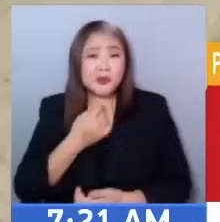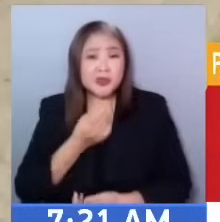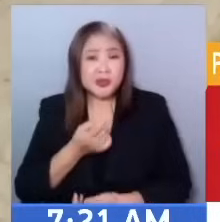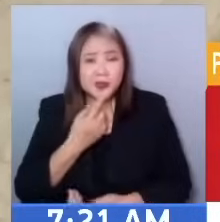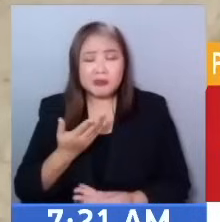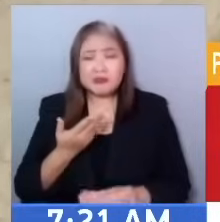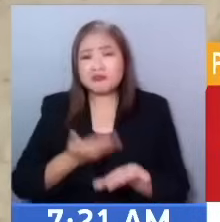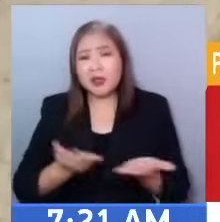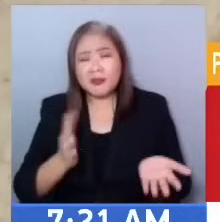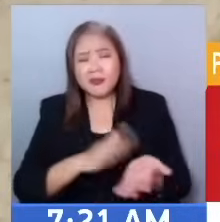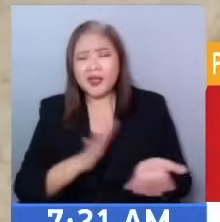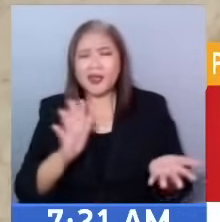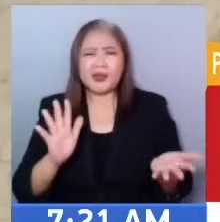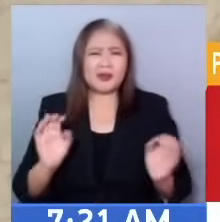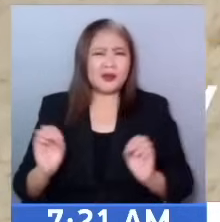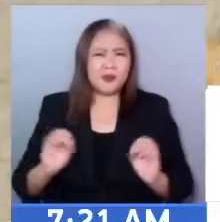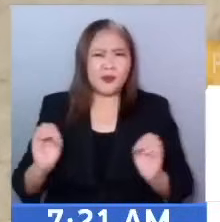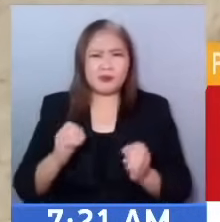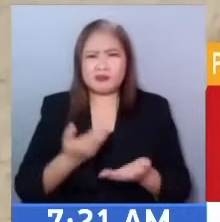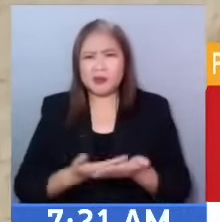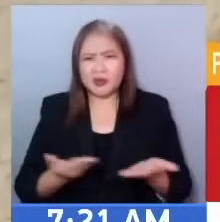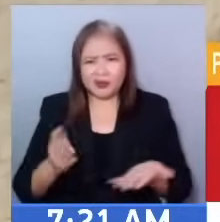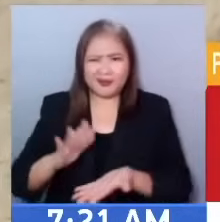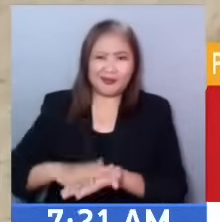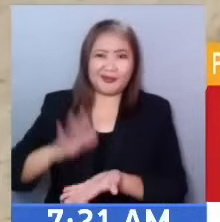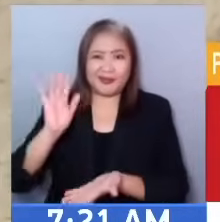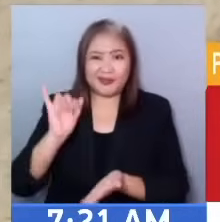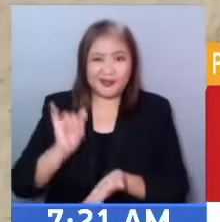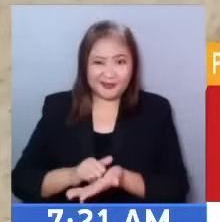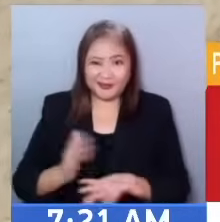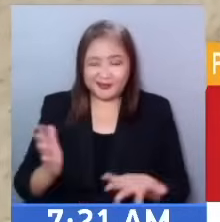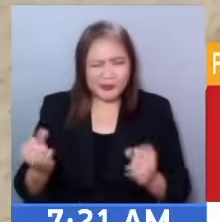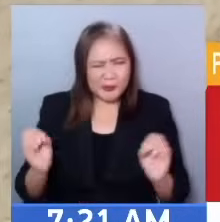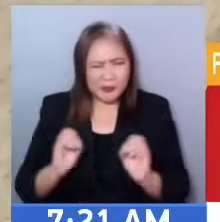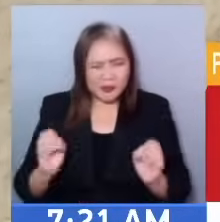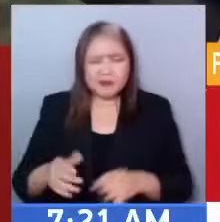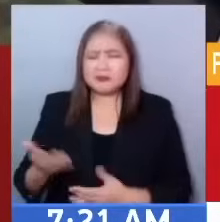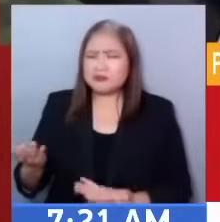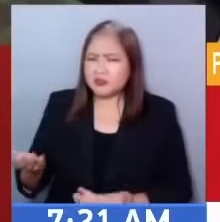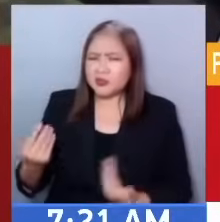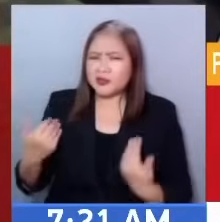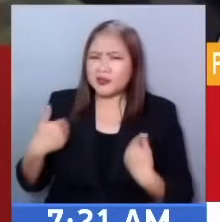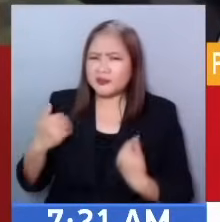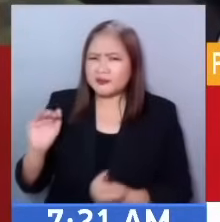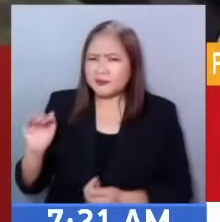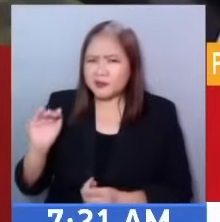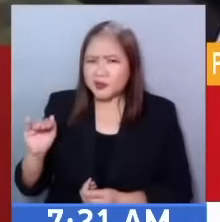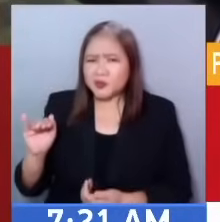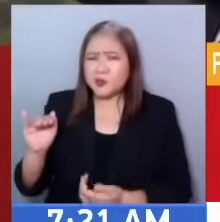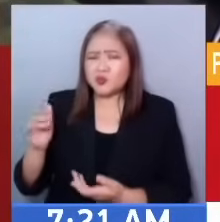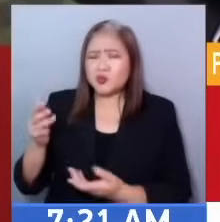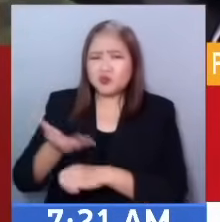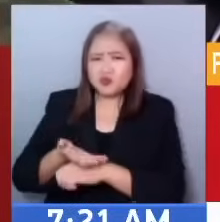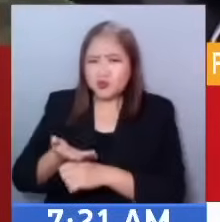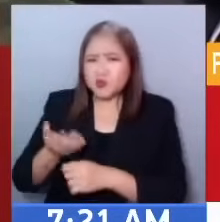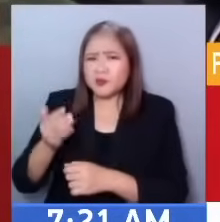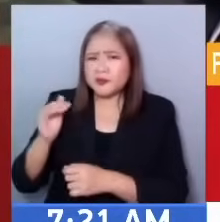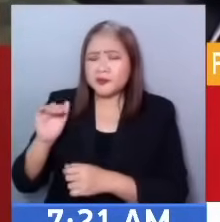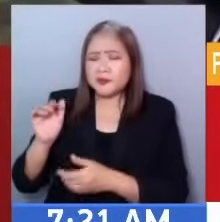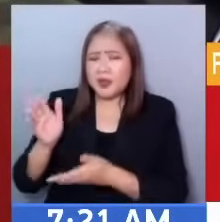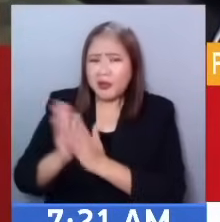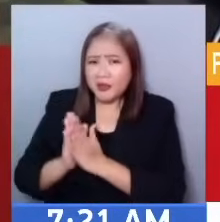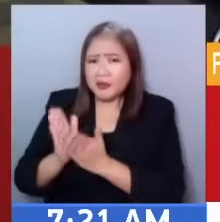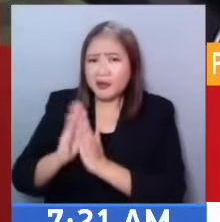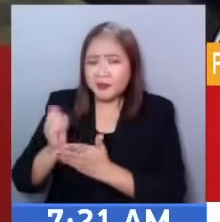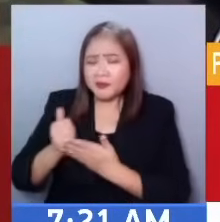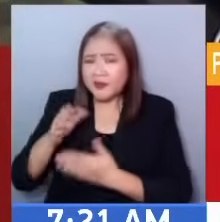Wala naman bumihil ng ganung kamahal eh. Mm-hmm. May panawagan po yung sektor ng magsasaka pati mga millers na amyandahan po itong